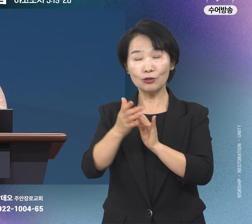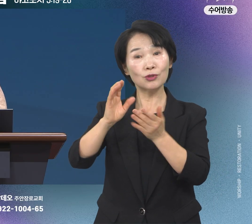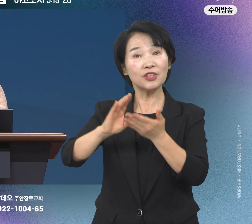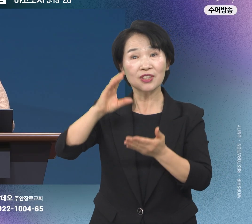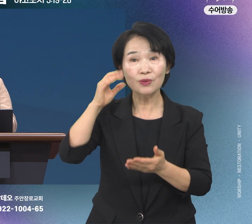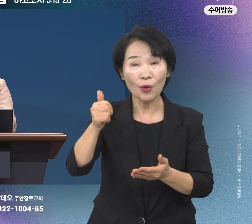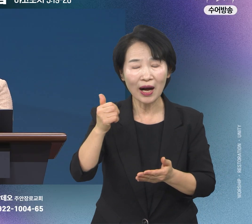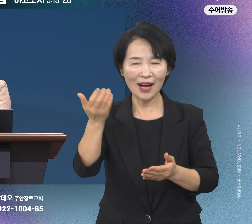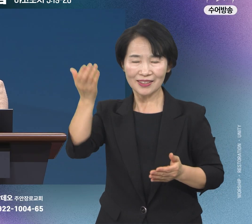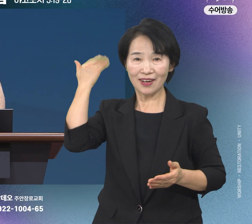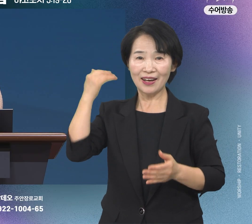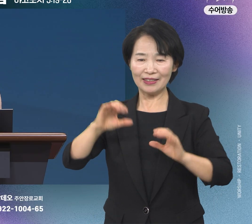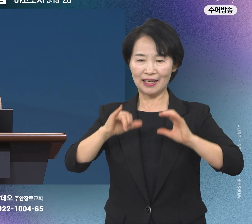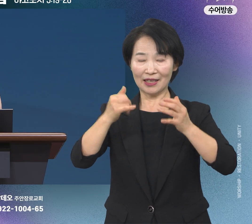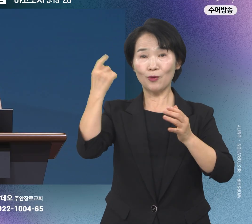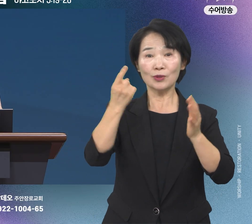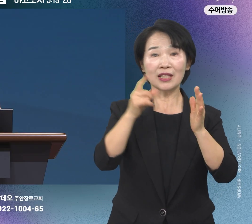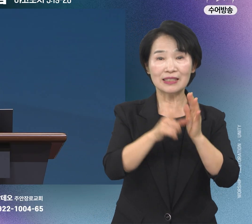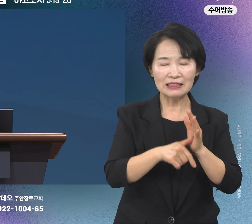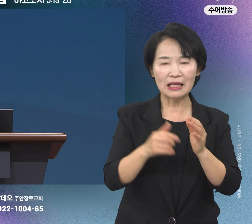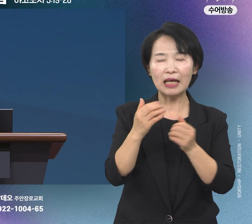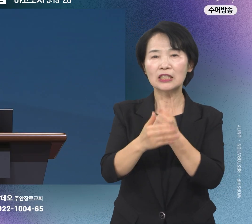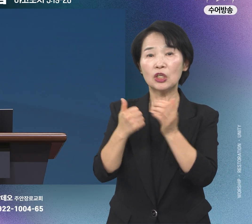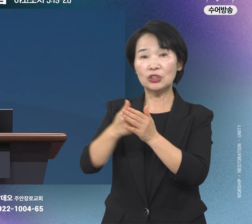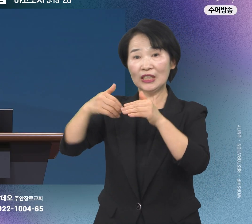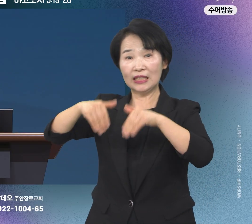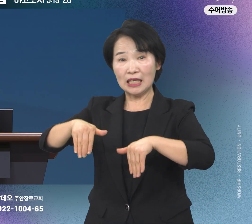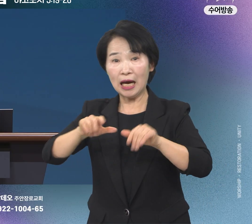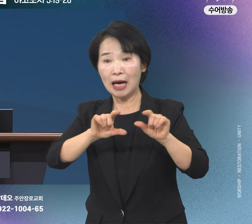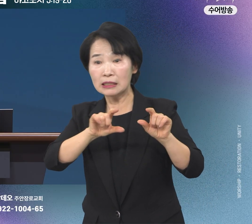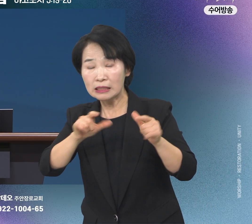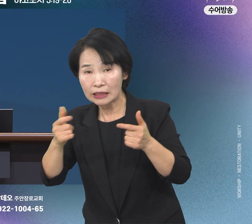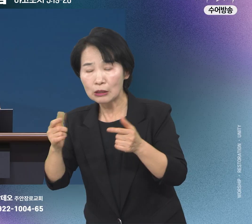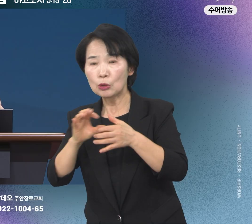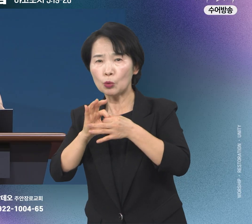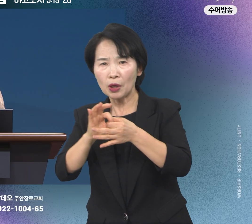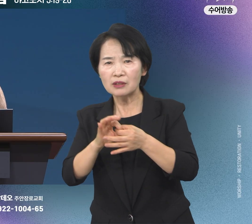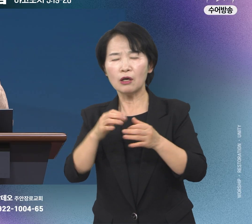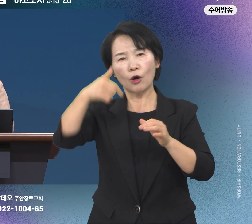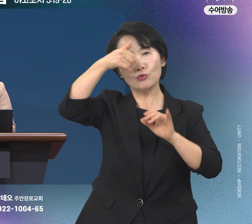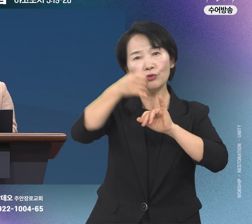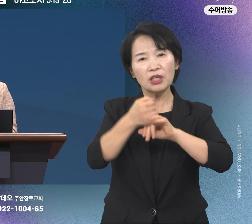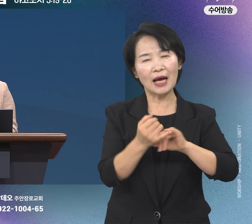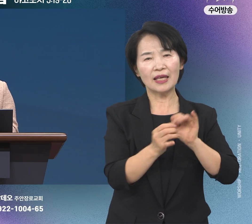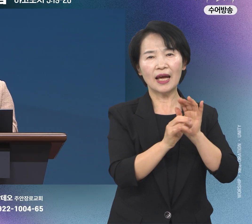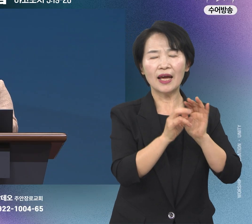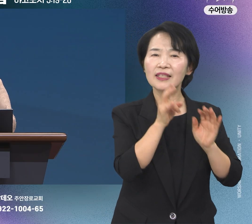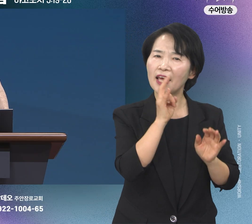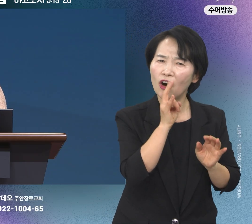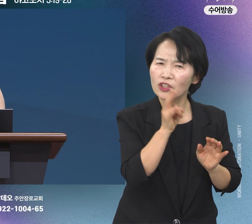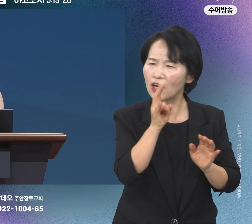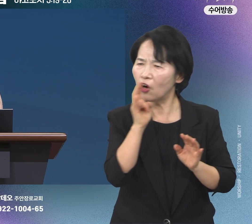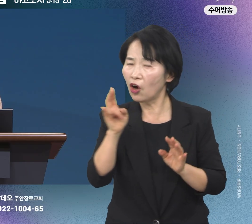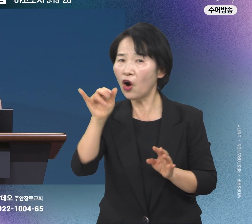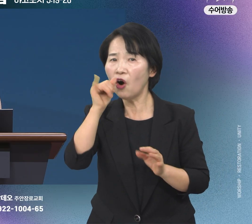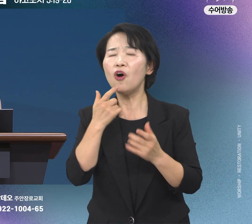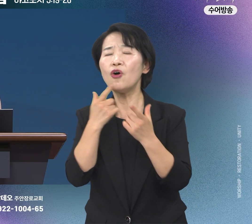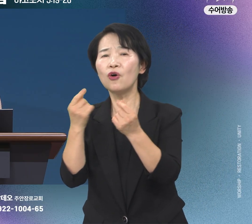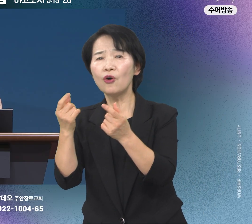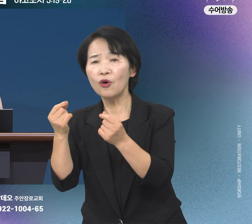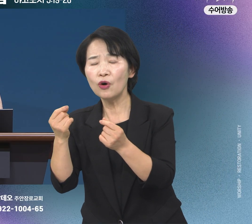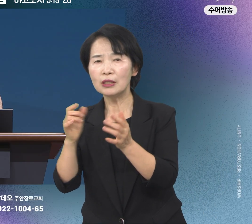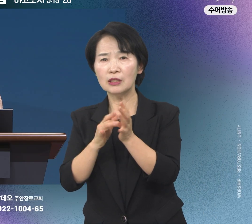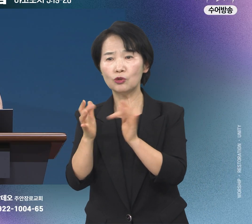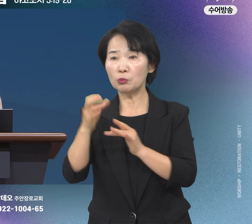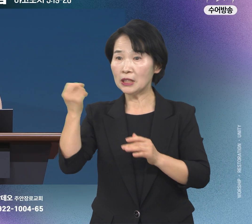때 선지자들의 말씀을 통하여서 곳곳에 알아볼 수 있게 한 것처럼 예수님이 다시 오실 때 선지자를 통하여서